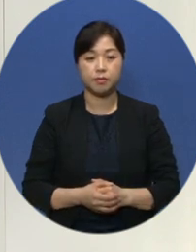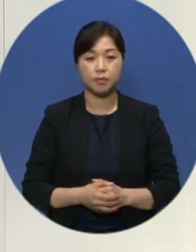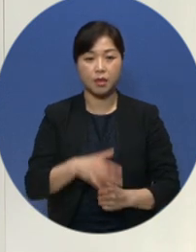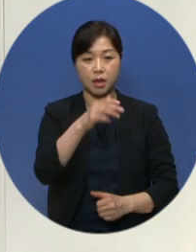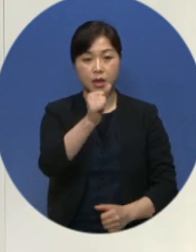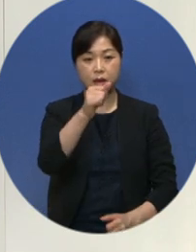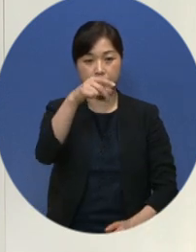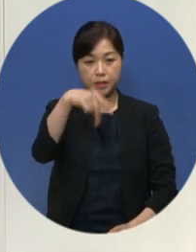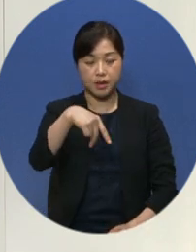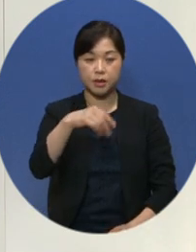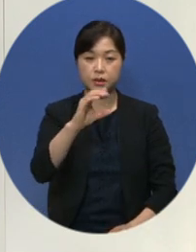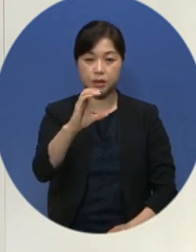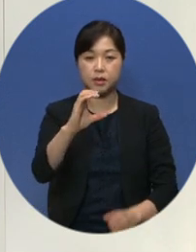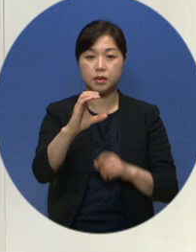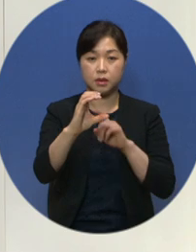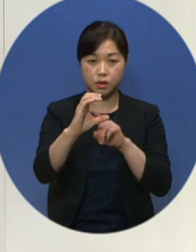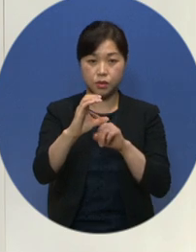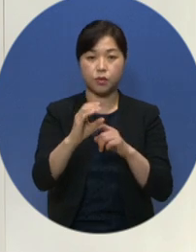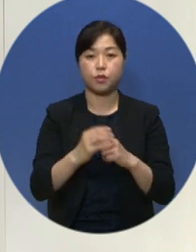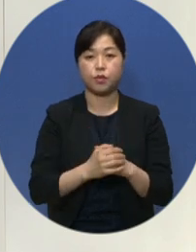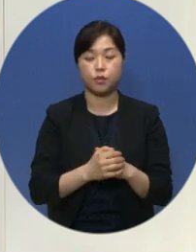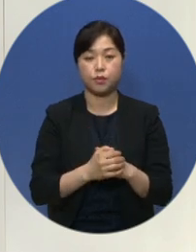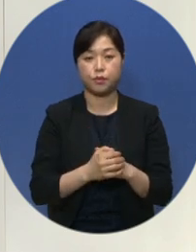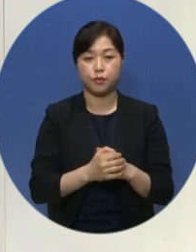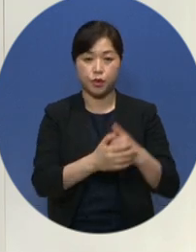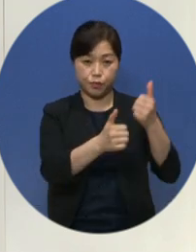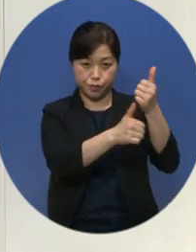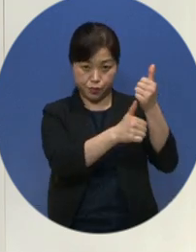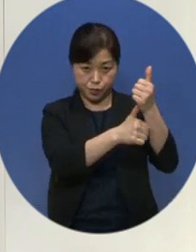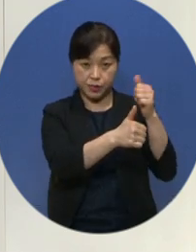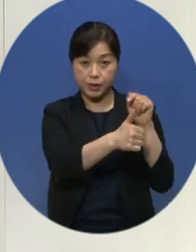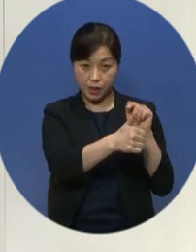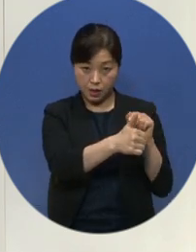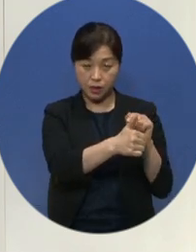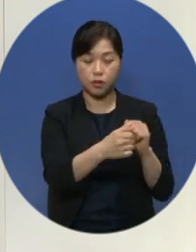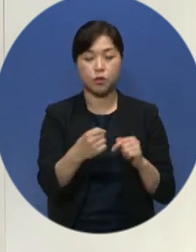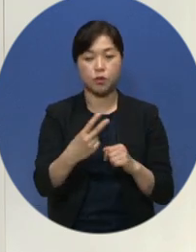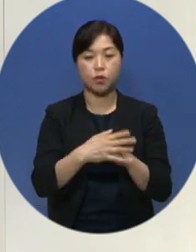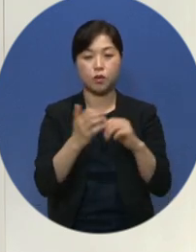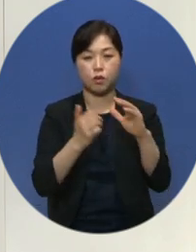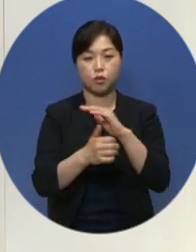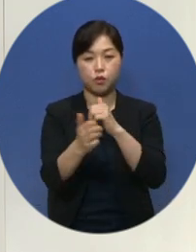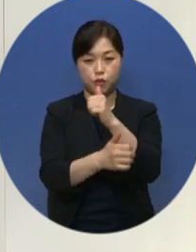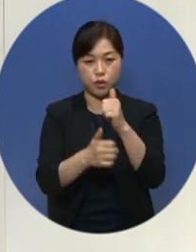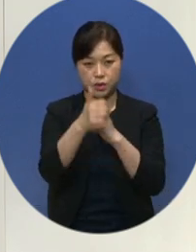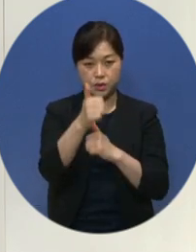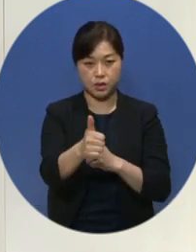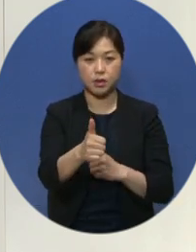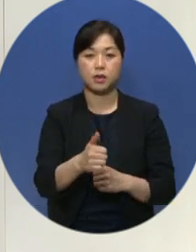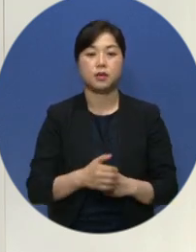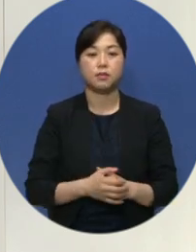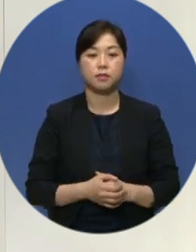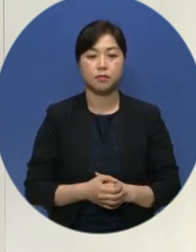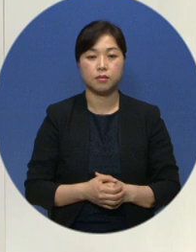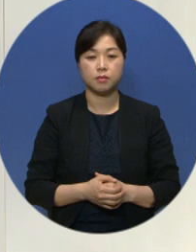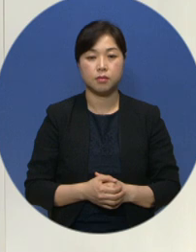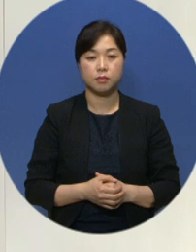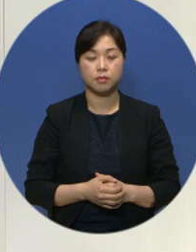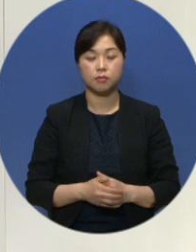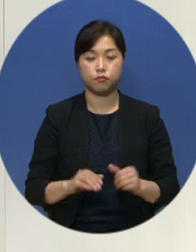쪽에서 뽀 어 그 우리 그 부위원장 이라든지 선수 위원장 이러한 부분들에서